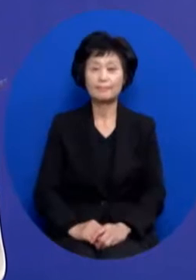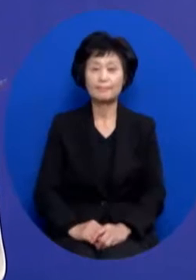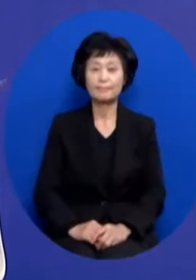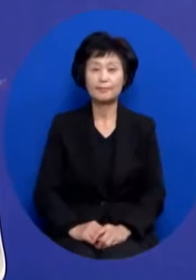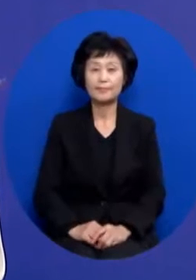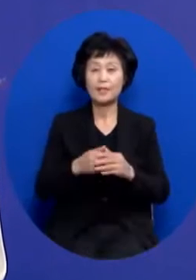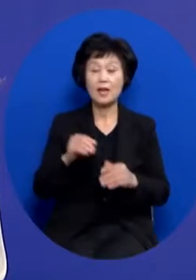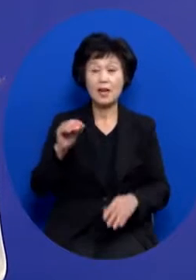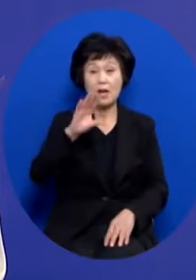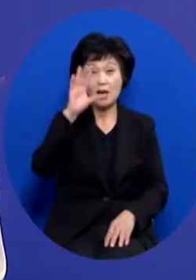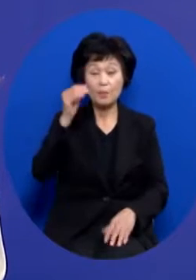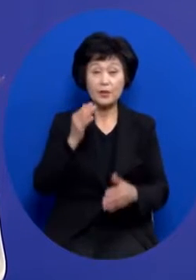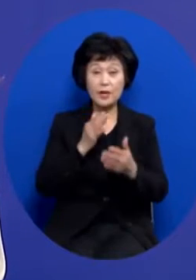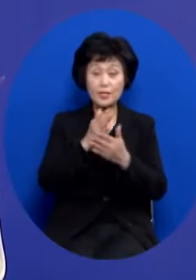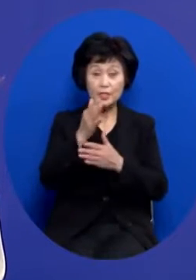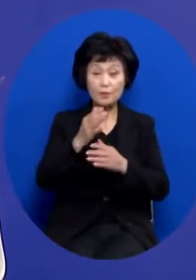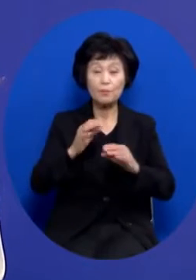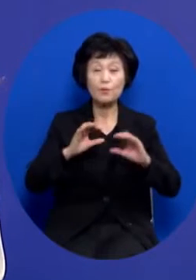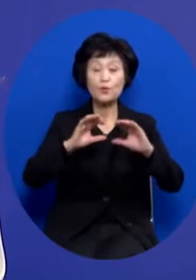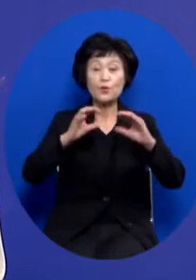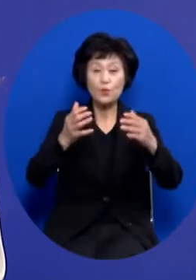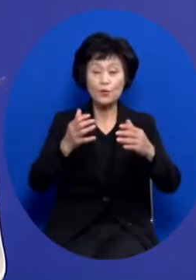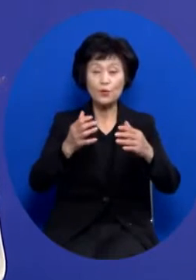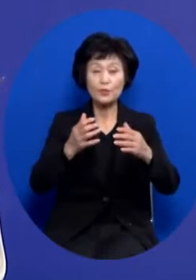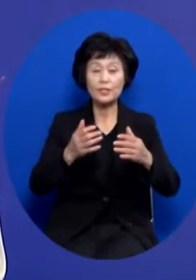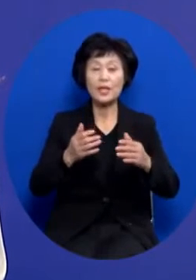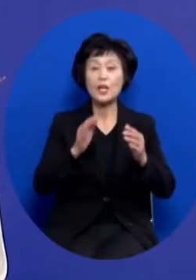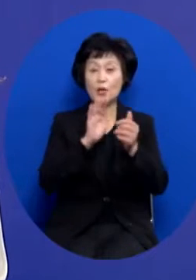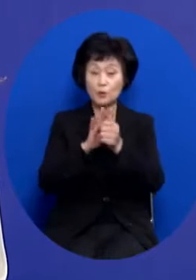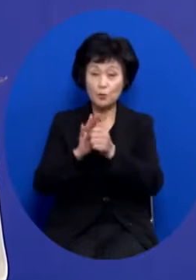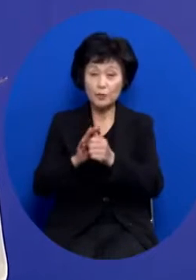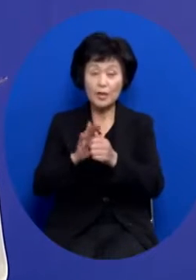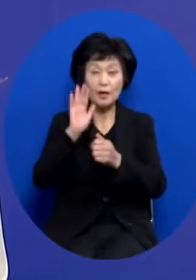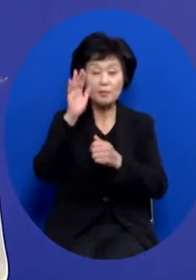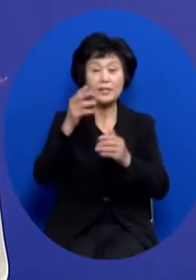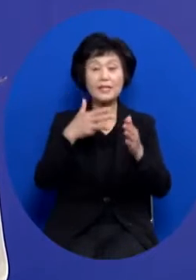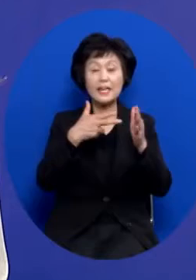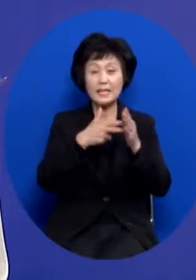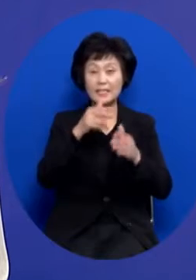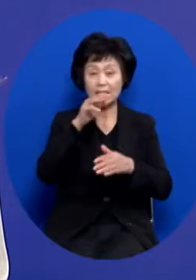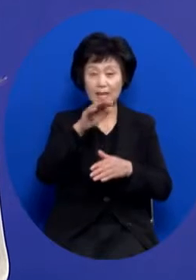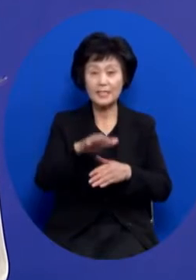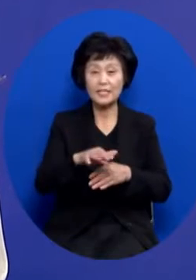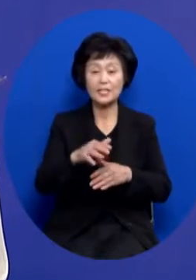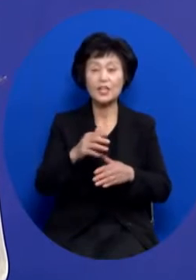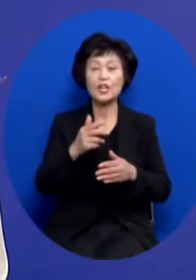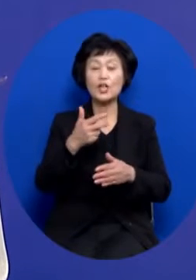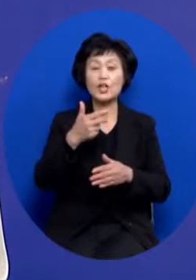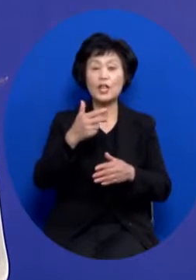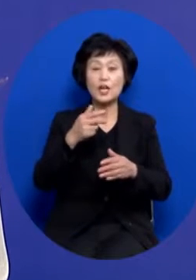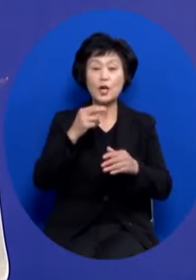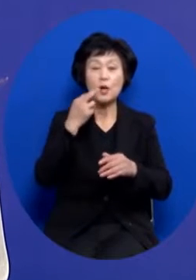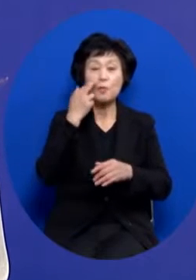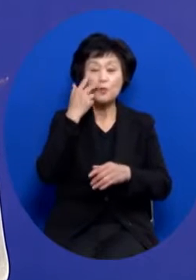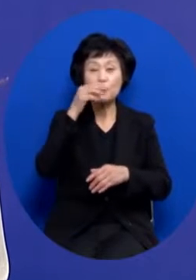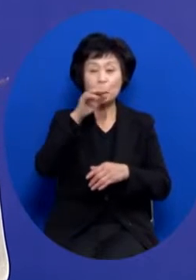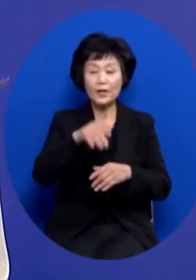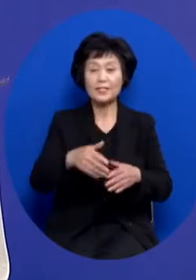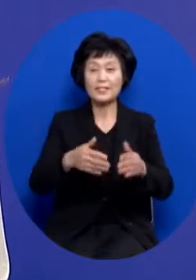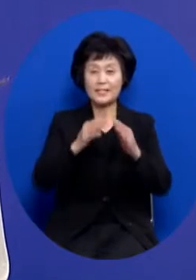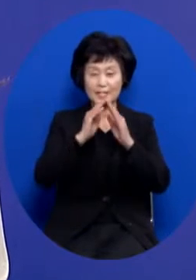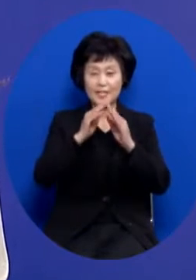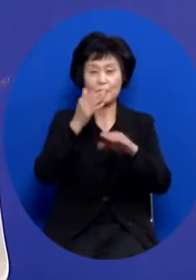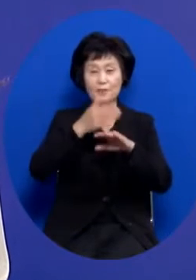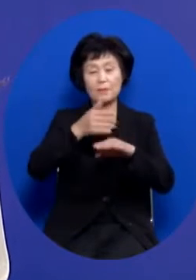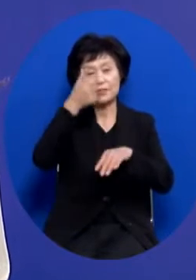아프리카 전문 국제개발협력기관인 아프리카 미래재단이 뉴저지 온누리교회에서 뉴욕 뉴저지지부 설립